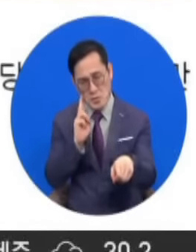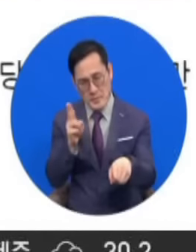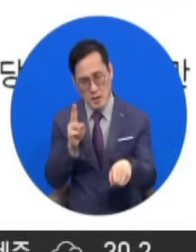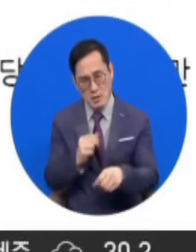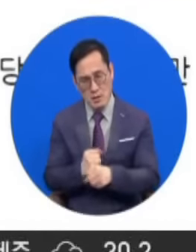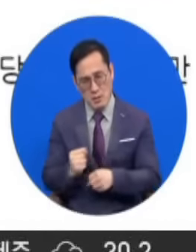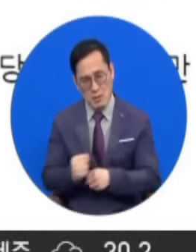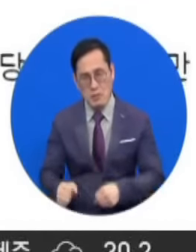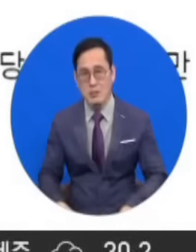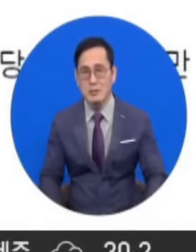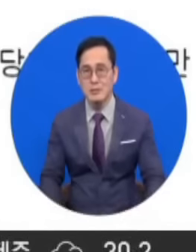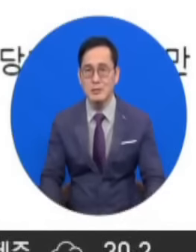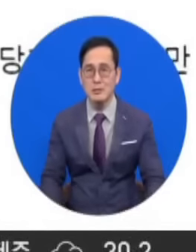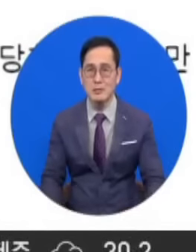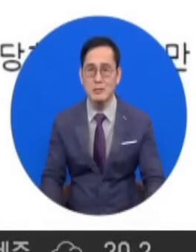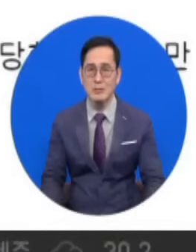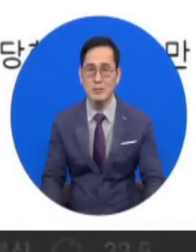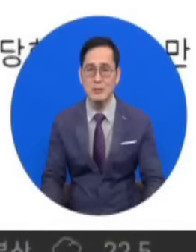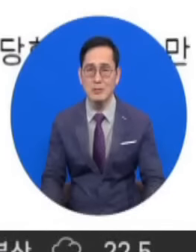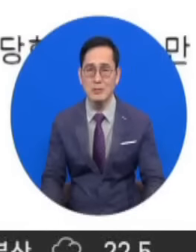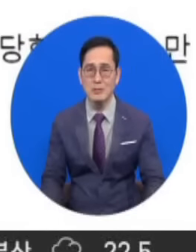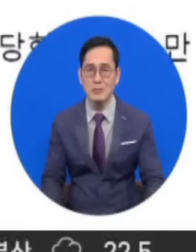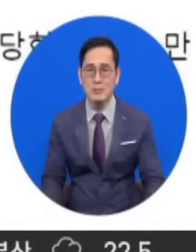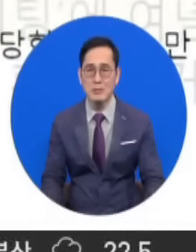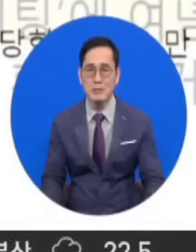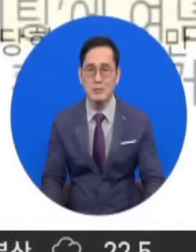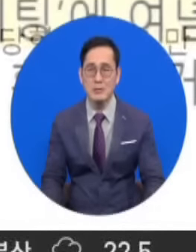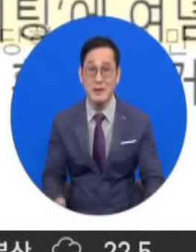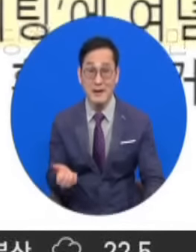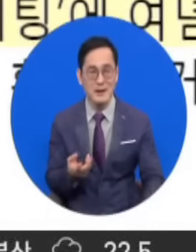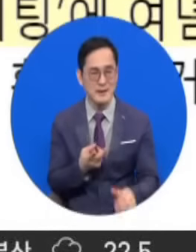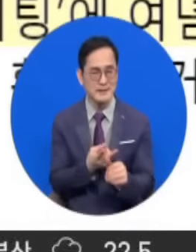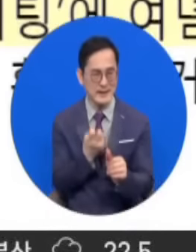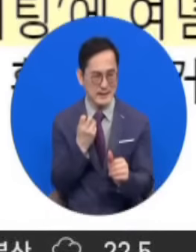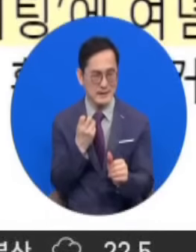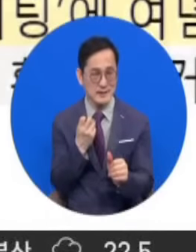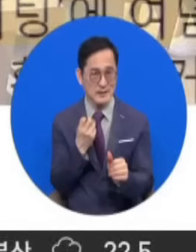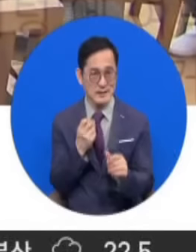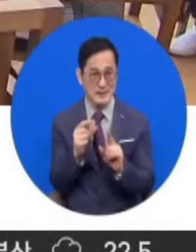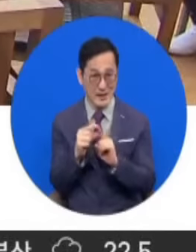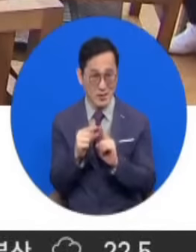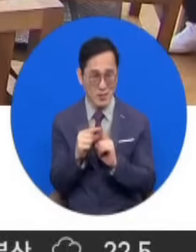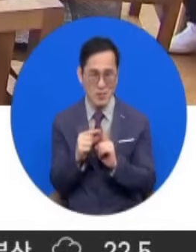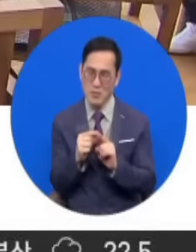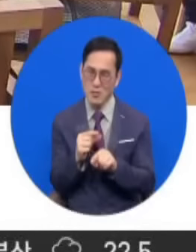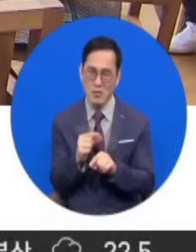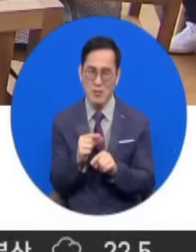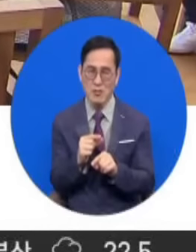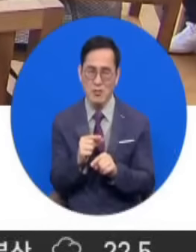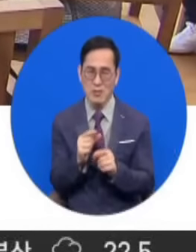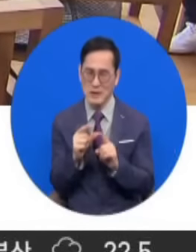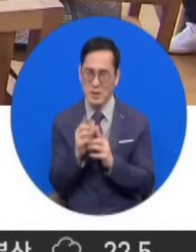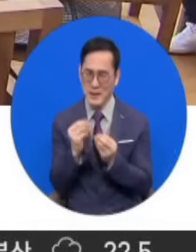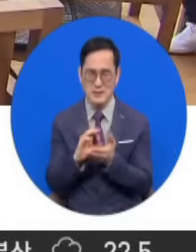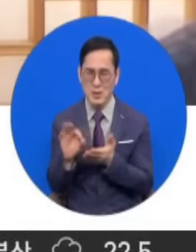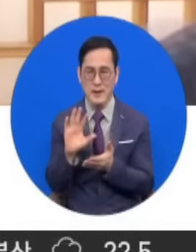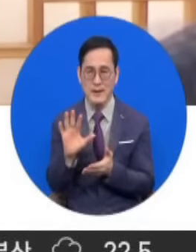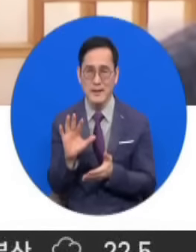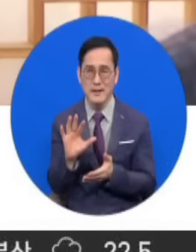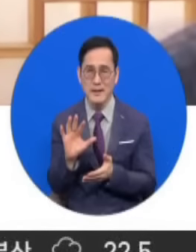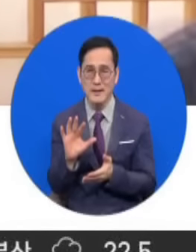변호사님 개인적 견해입니다. 앵커가 아까 얘기했잖아요. 탄핵이라는 것은 엄청난 거거든요. 그래서 사실은 야당도 탄핵 얘기할